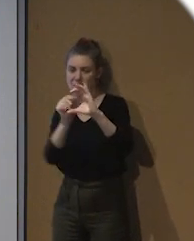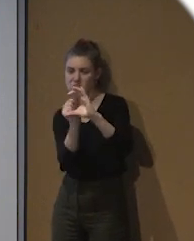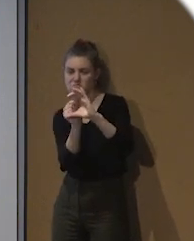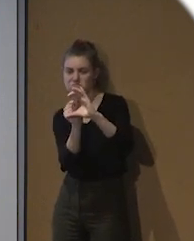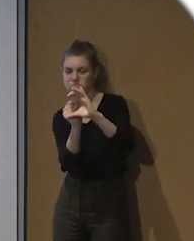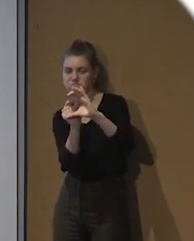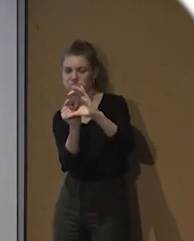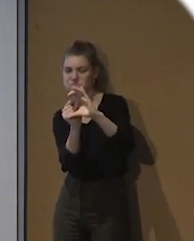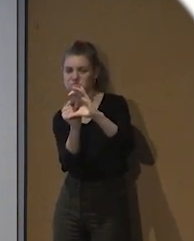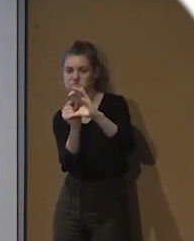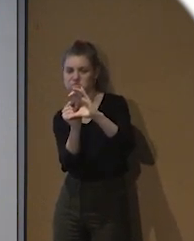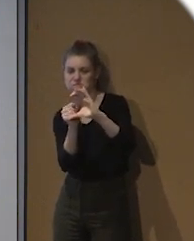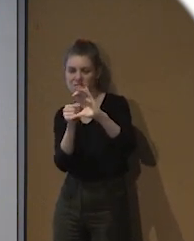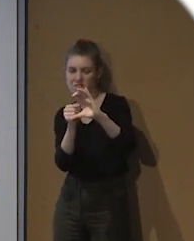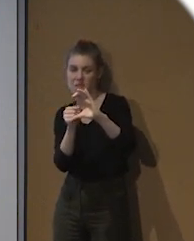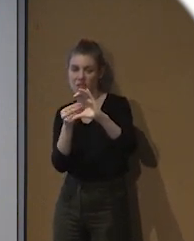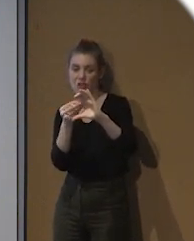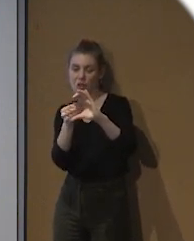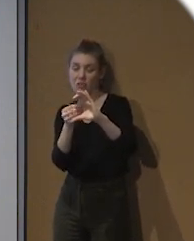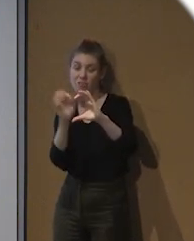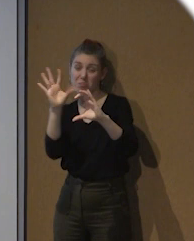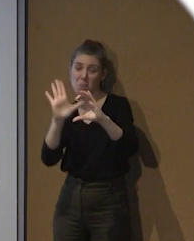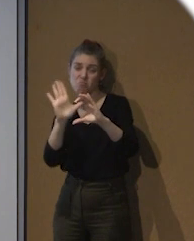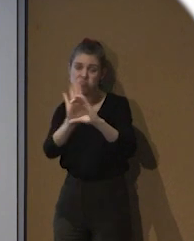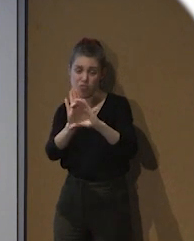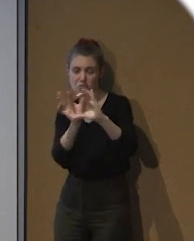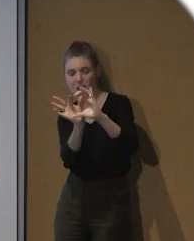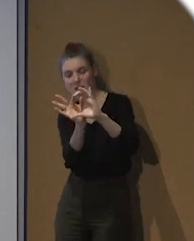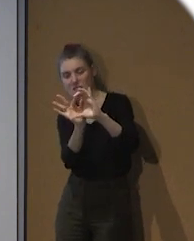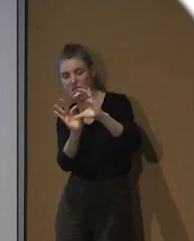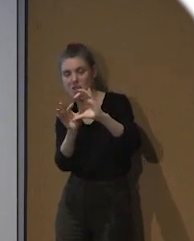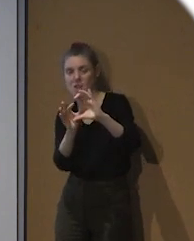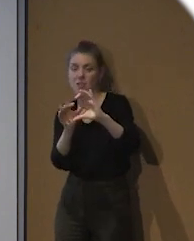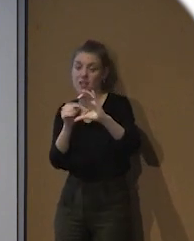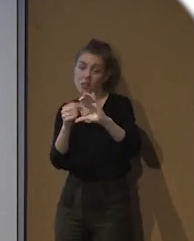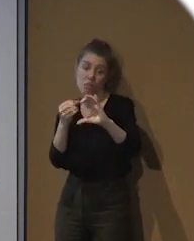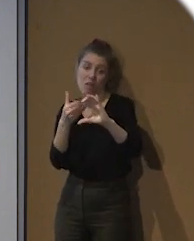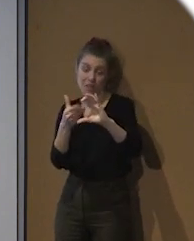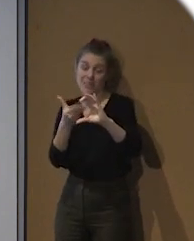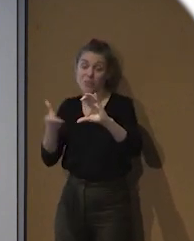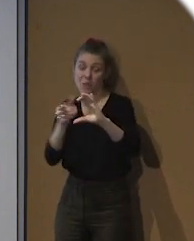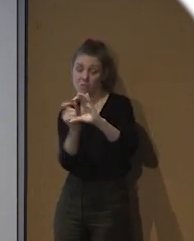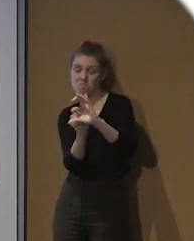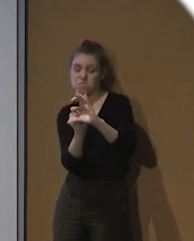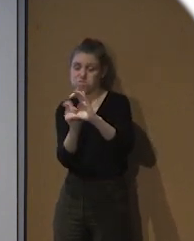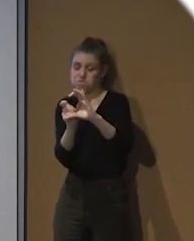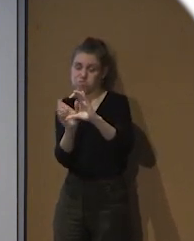fissurer, faire un caillot et boucher la coronaire. Et c'est la crise cardiaque, la